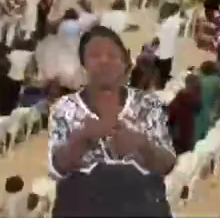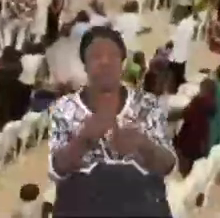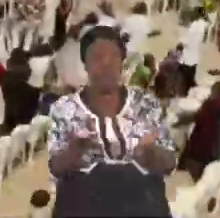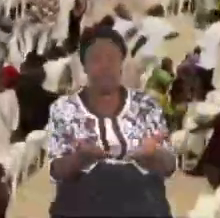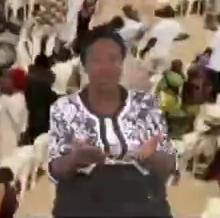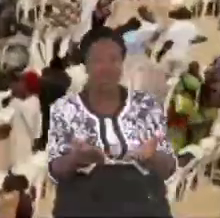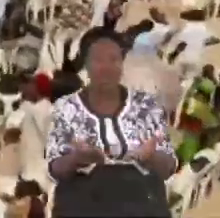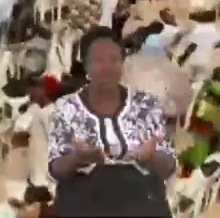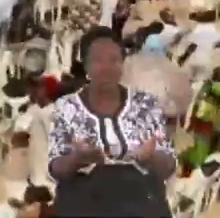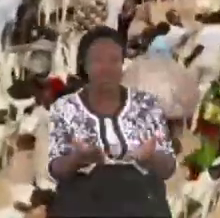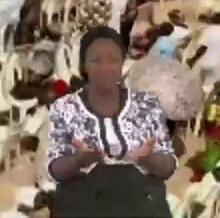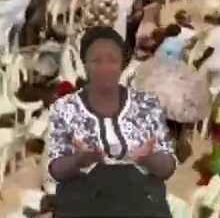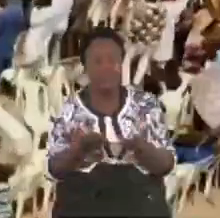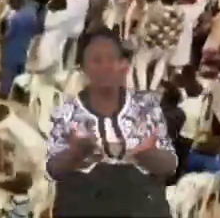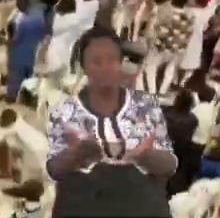Disponible.